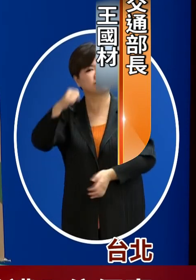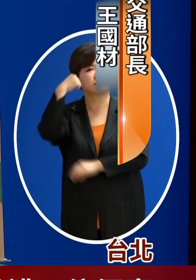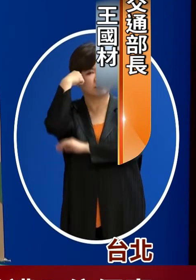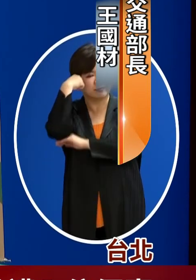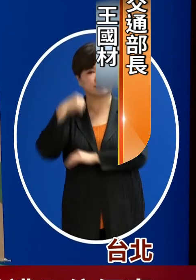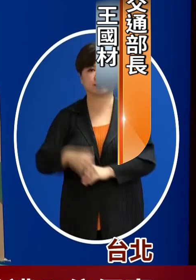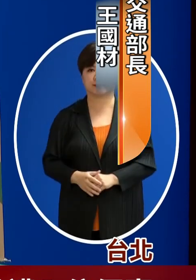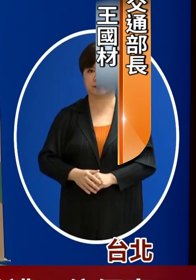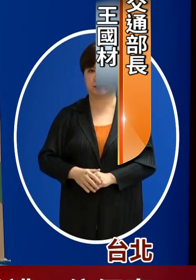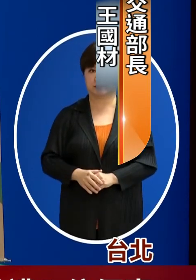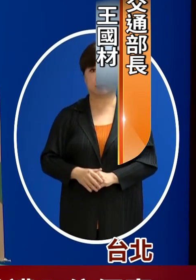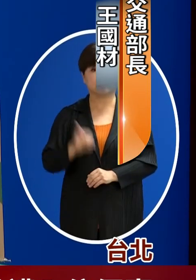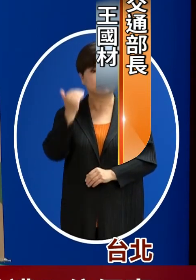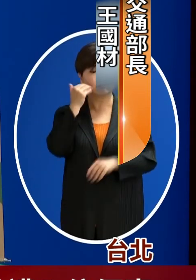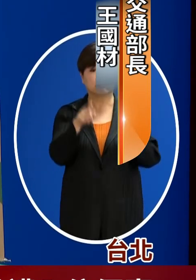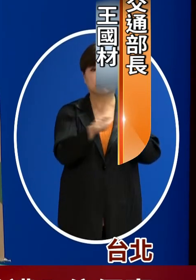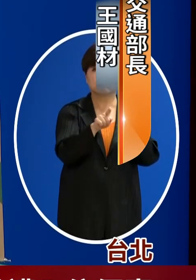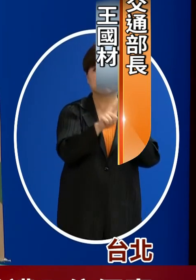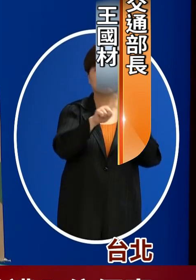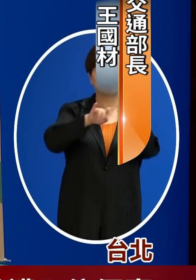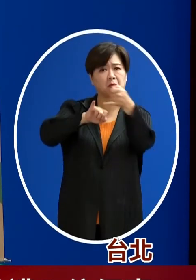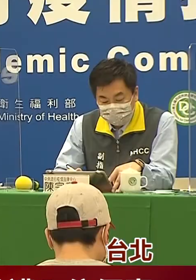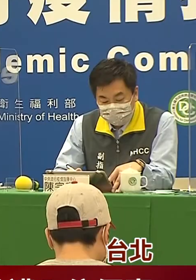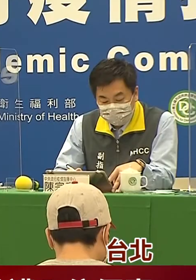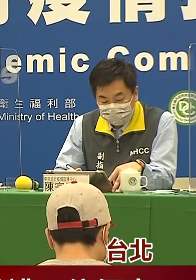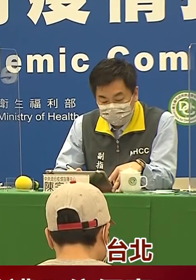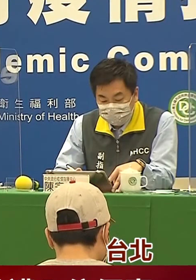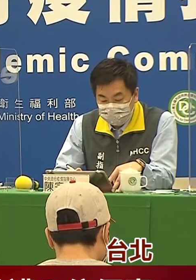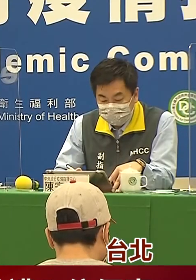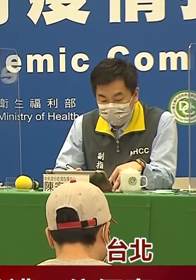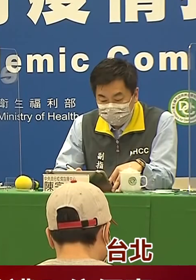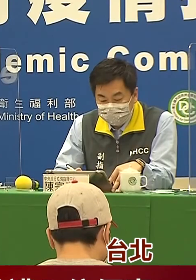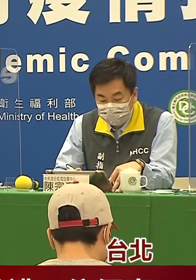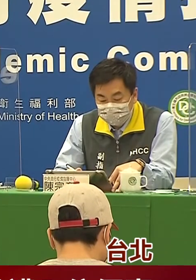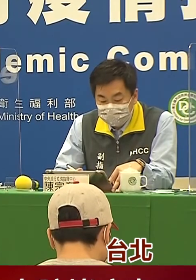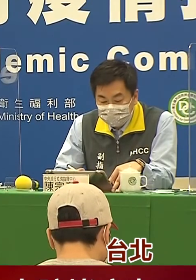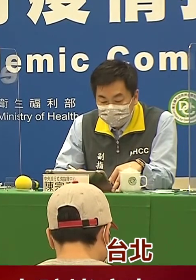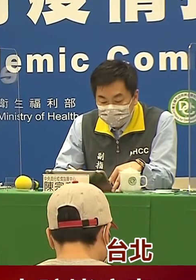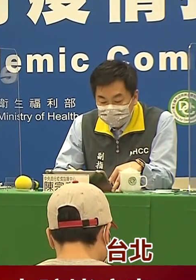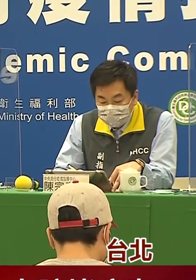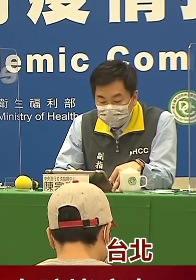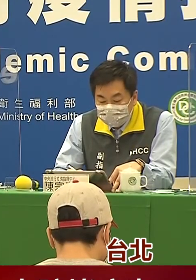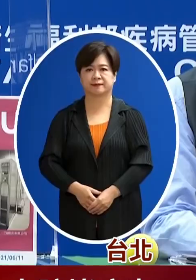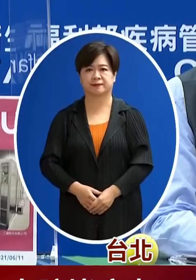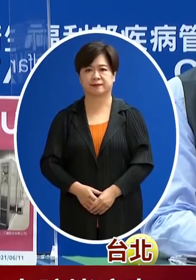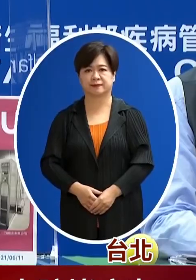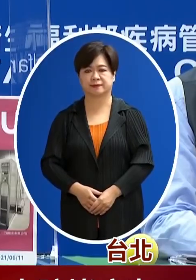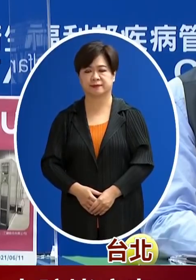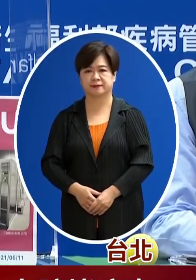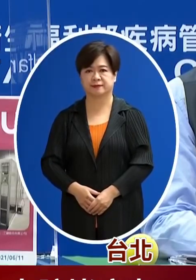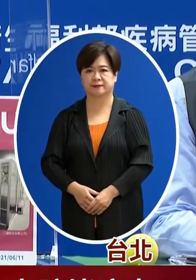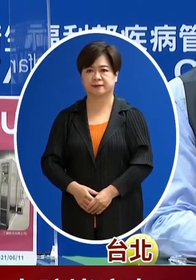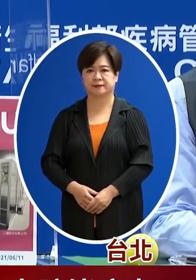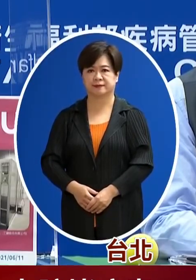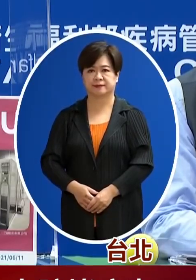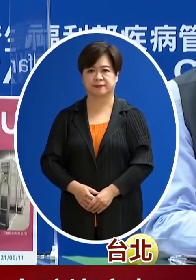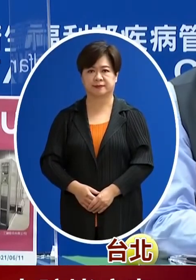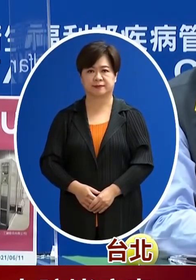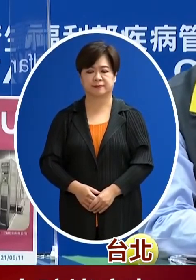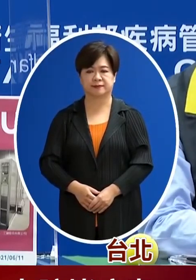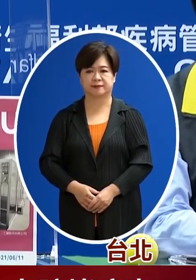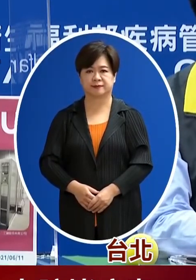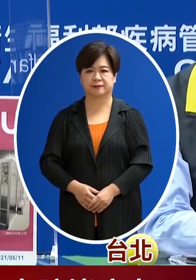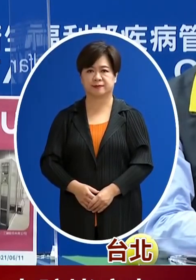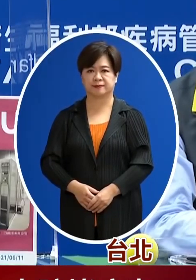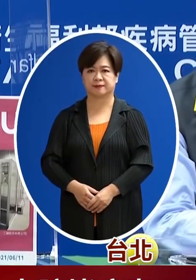分如果给一般人居住，它是分层的哈。 疫情指挥中心每在个防疫太假，五一节连上两